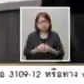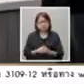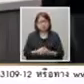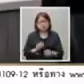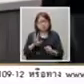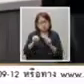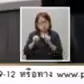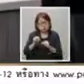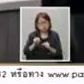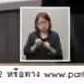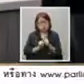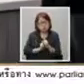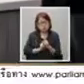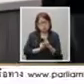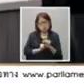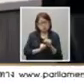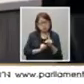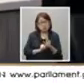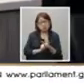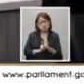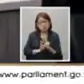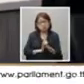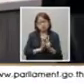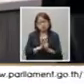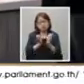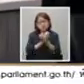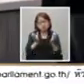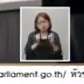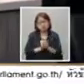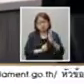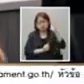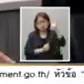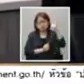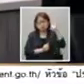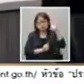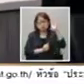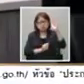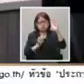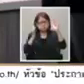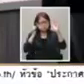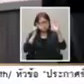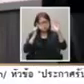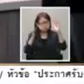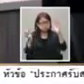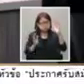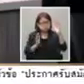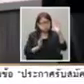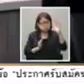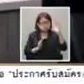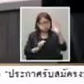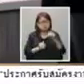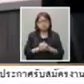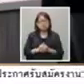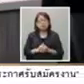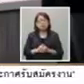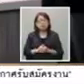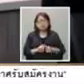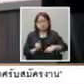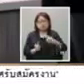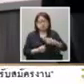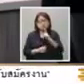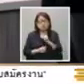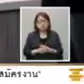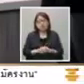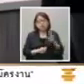าตรา161เนี่ย ท่าน เขียนไว้ ท่านประธานคะ เมื่อยังไม่ปฏิญาณตน